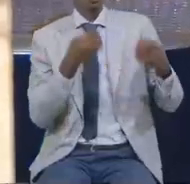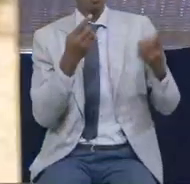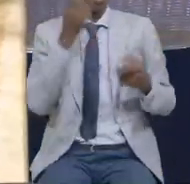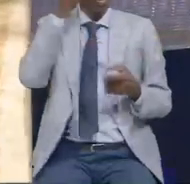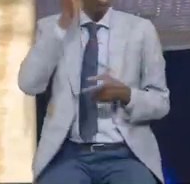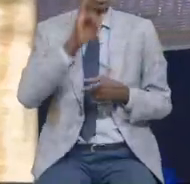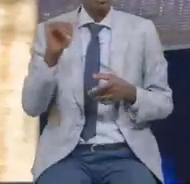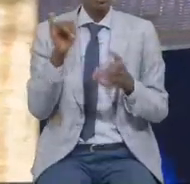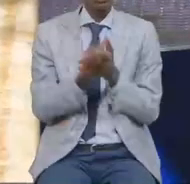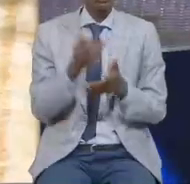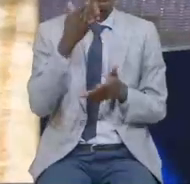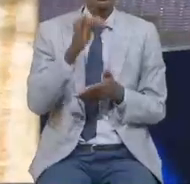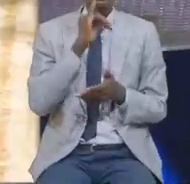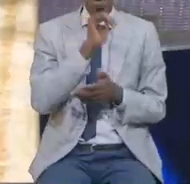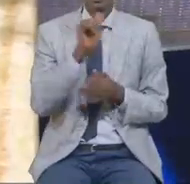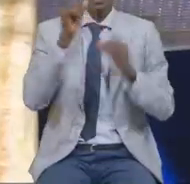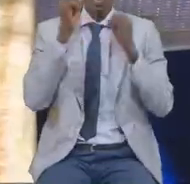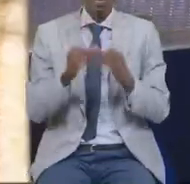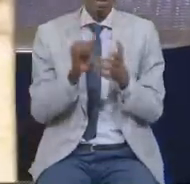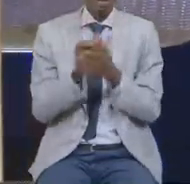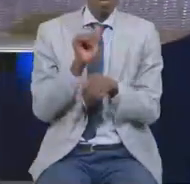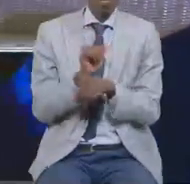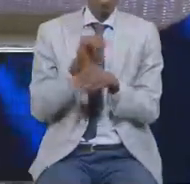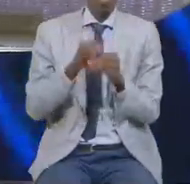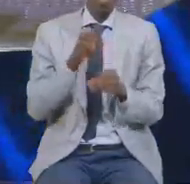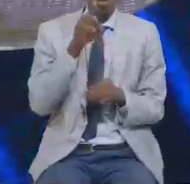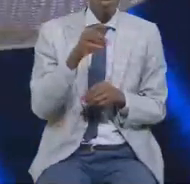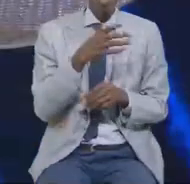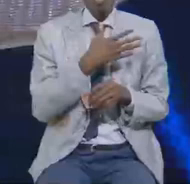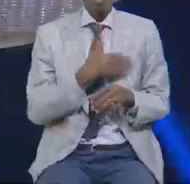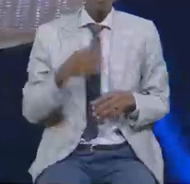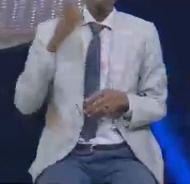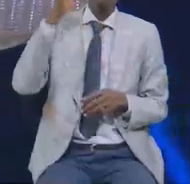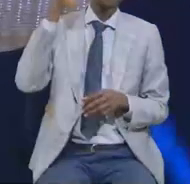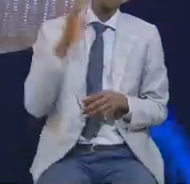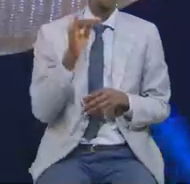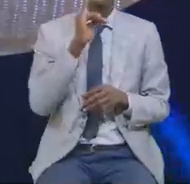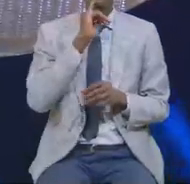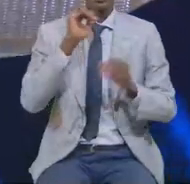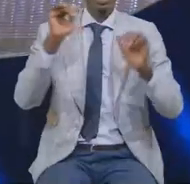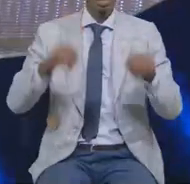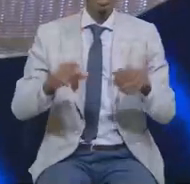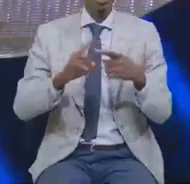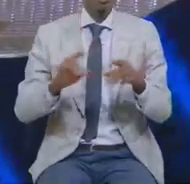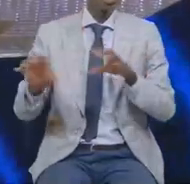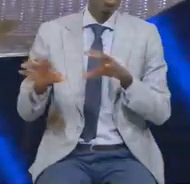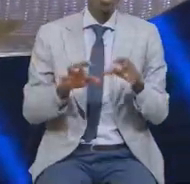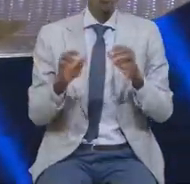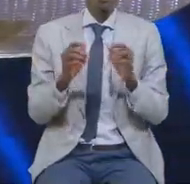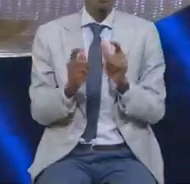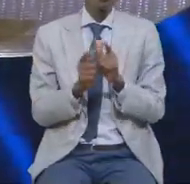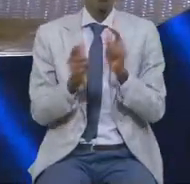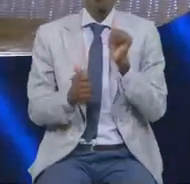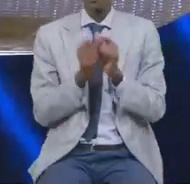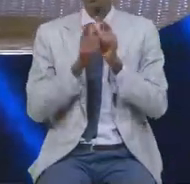en comprenant qu'il y a une puissance qui agit en toi. Et Dieu peut faire.